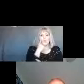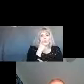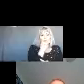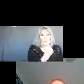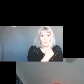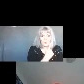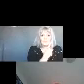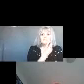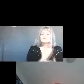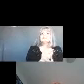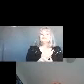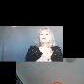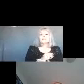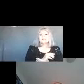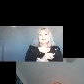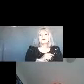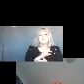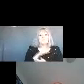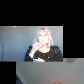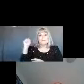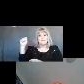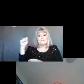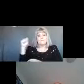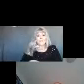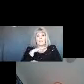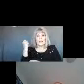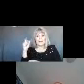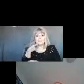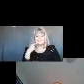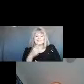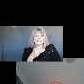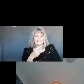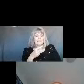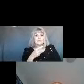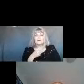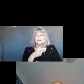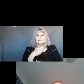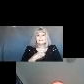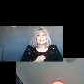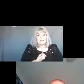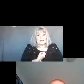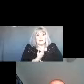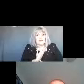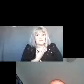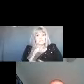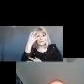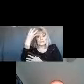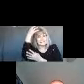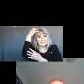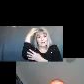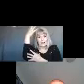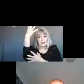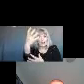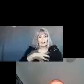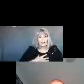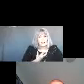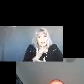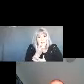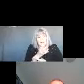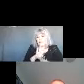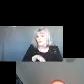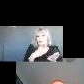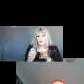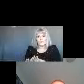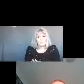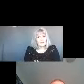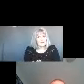is. Oké, so hy vertel hy stuk van David uit die psalms, hy het geskryf het, van die lichaam en die siel wat in die dood gaan bly nie.